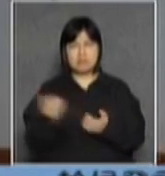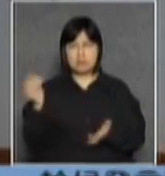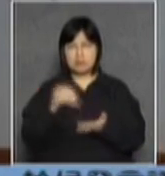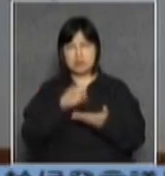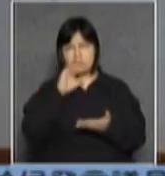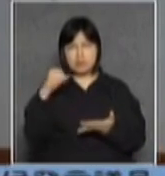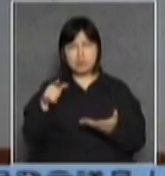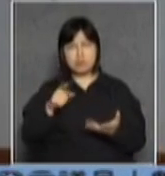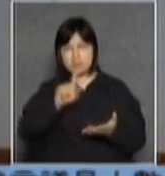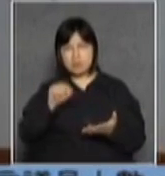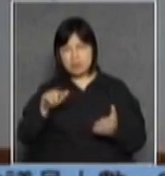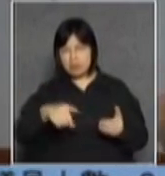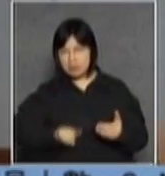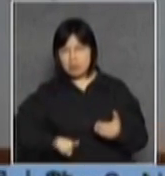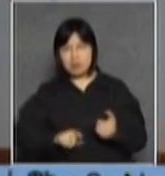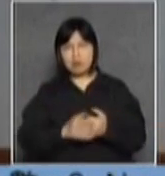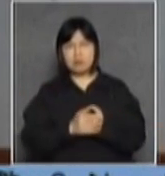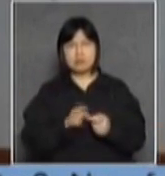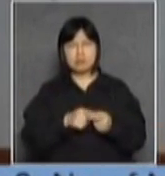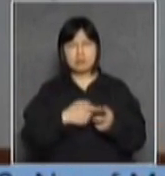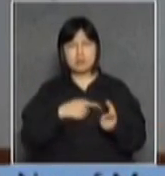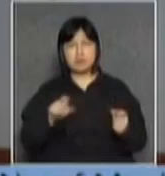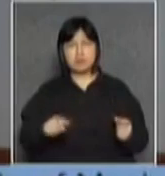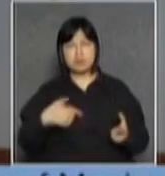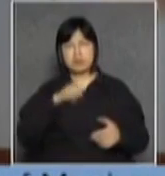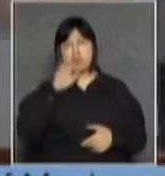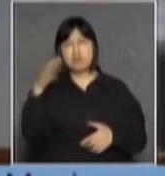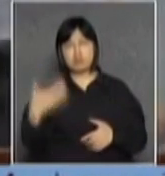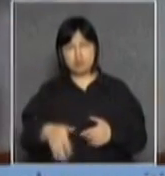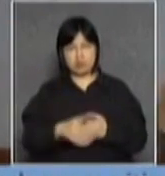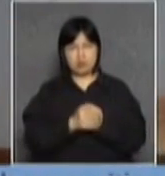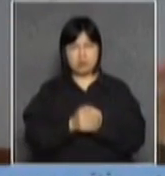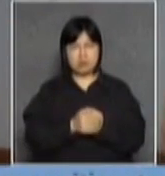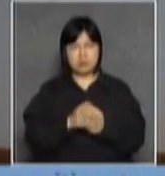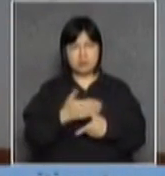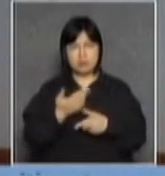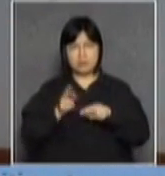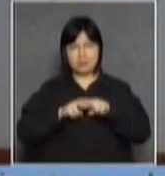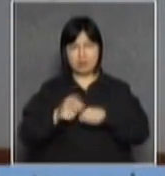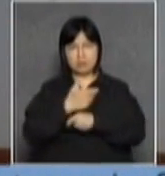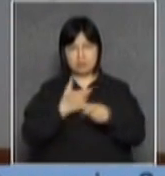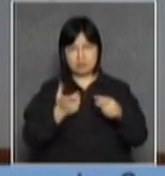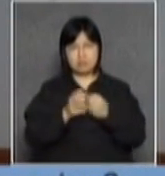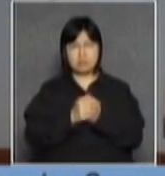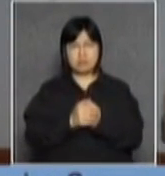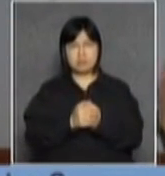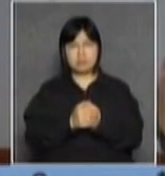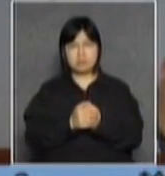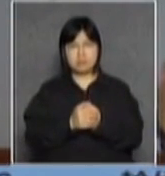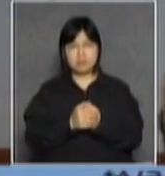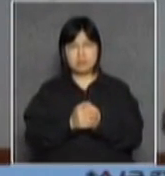出點解係咁㗎，講嘅完全冇實質意義。我而家講咗出嚟啦，就因為大陸嘅經濟喺嗰、那